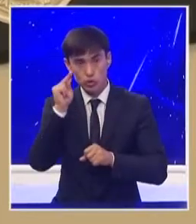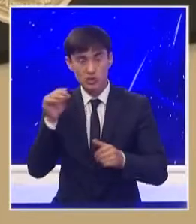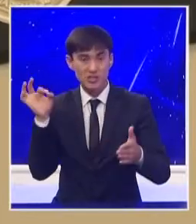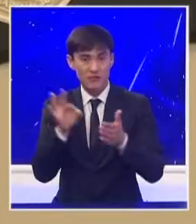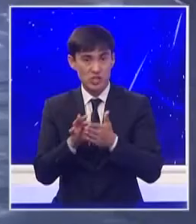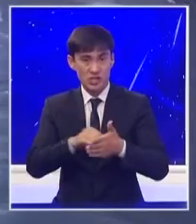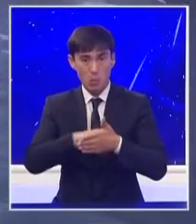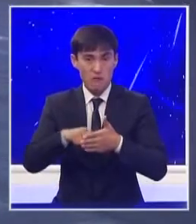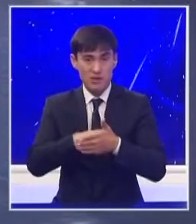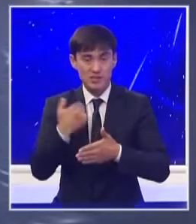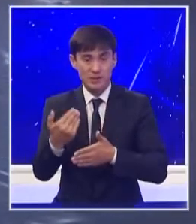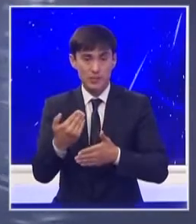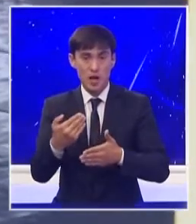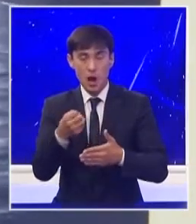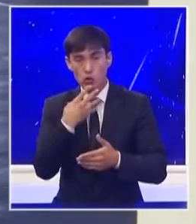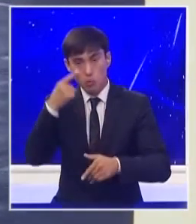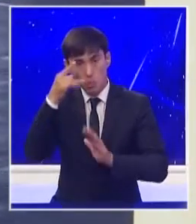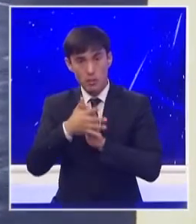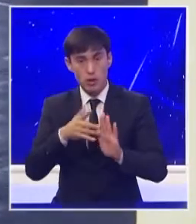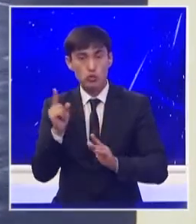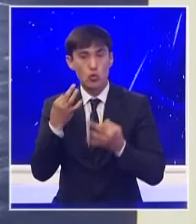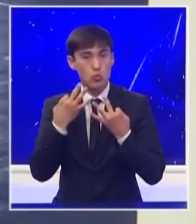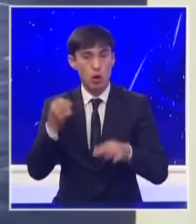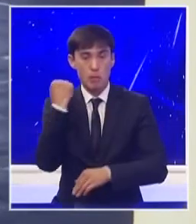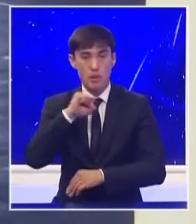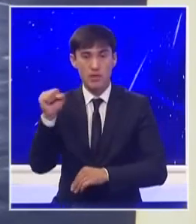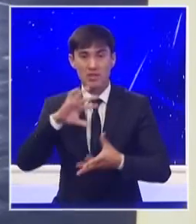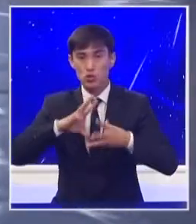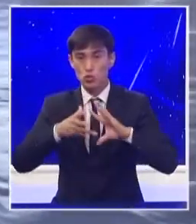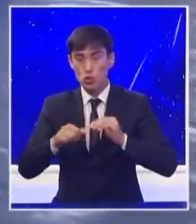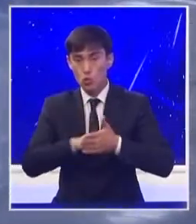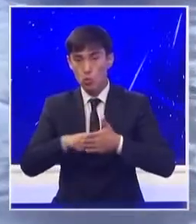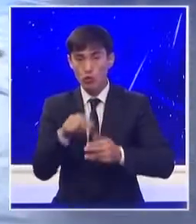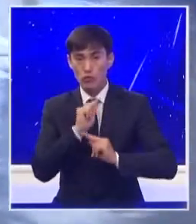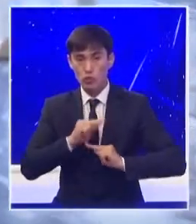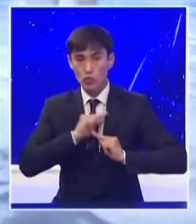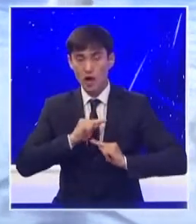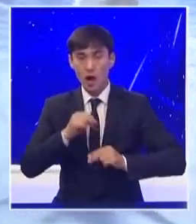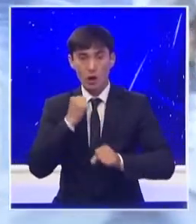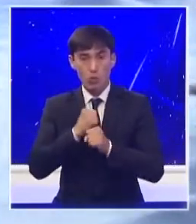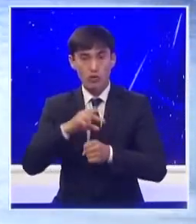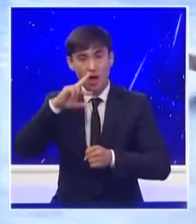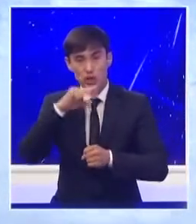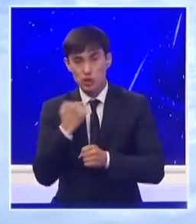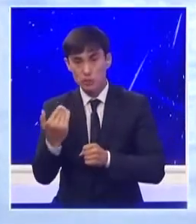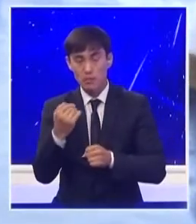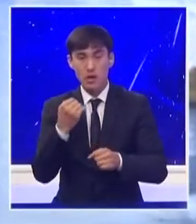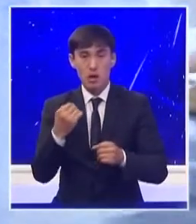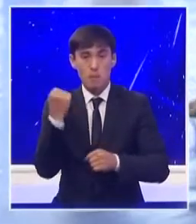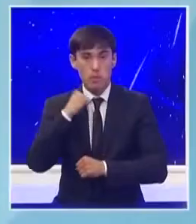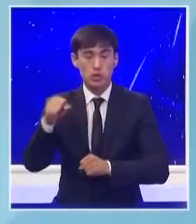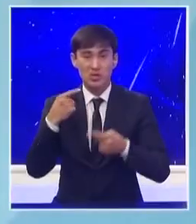цели и добиваться их. И уже хорошо понимает, что любая победа – это результат упорного труда и работы над ошибками. Призер